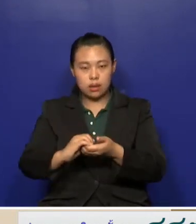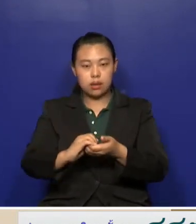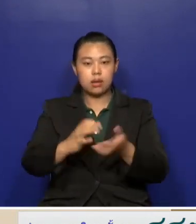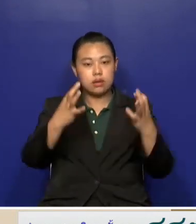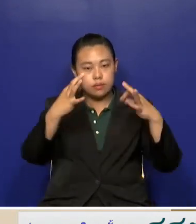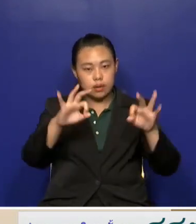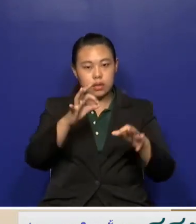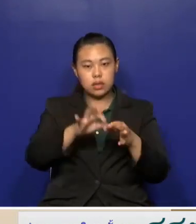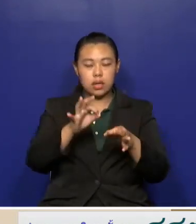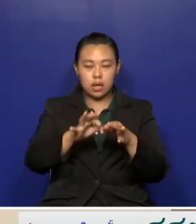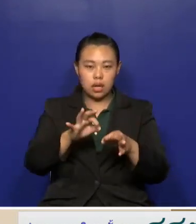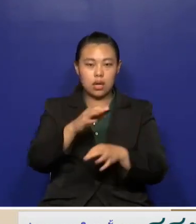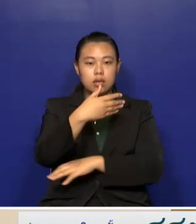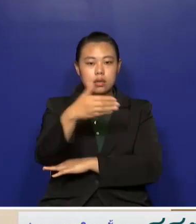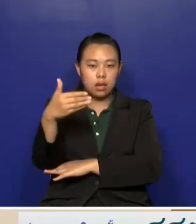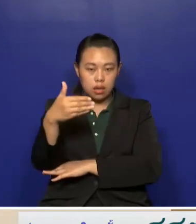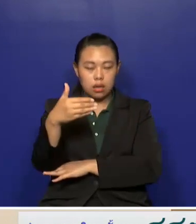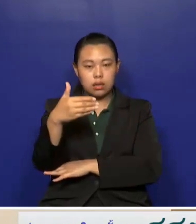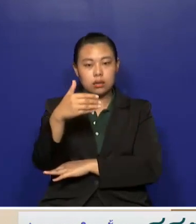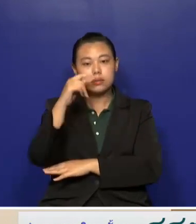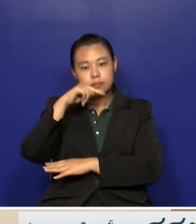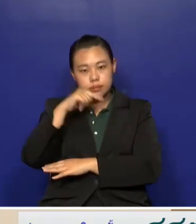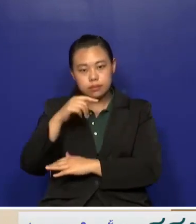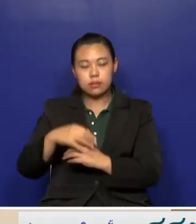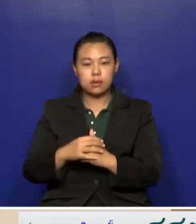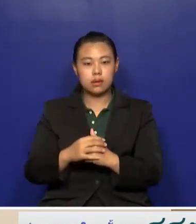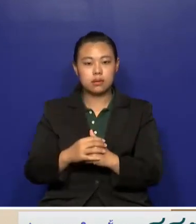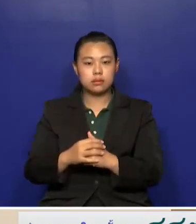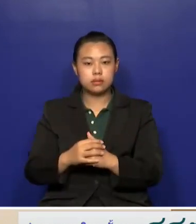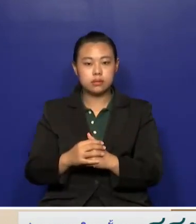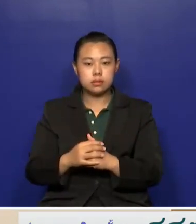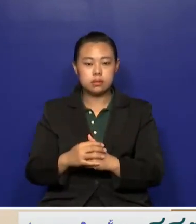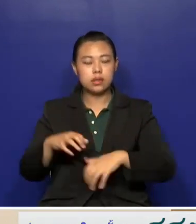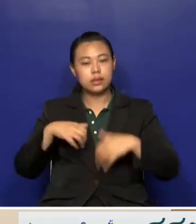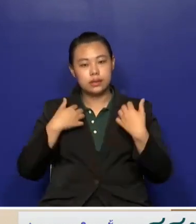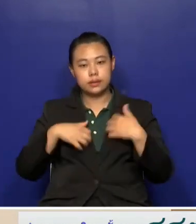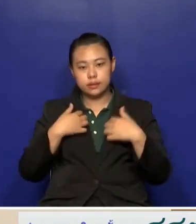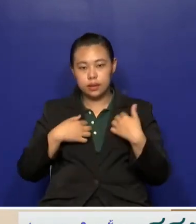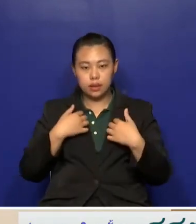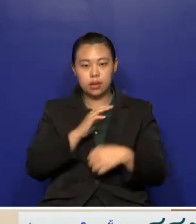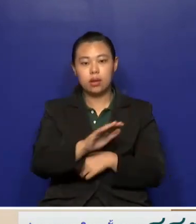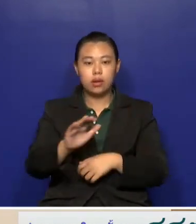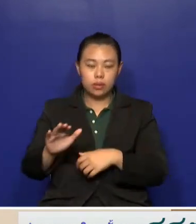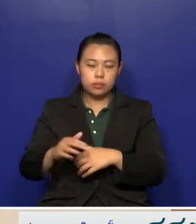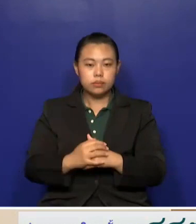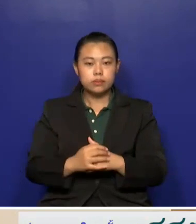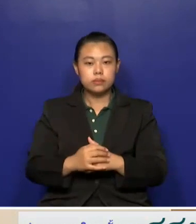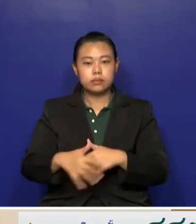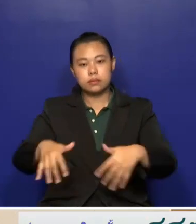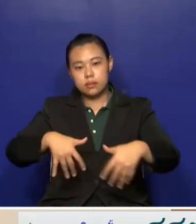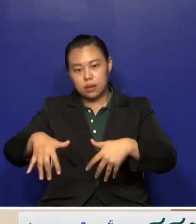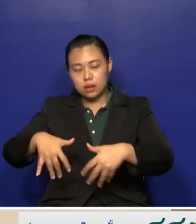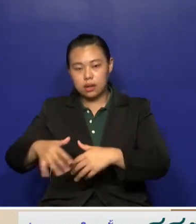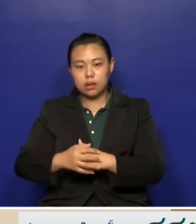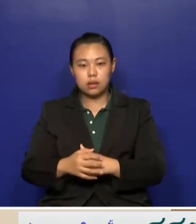นาคารประเทศไทยนะครับหรือว่าแล้วก็เรื่องของความเดือดร้อนต่างๆนะครับไม่ว่าจะเป็นเรื่องที่ท่านส